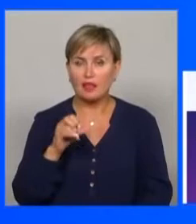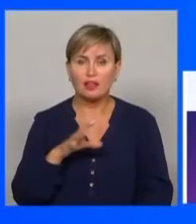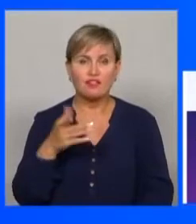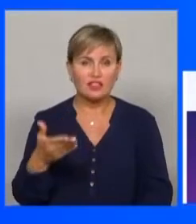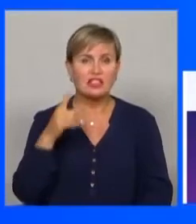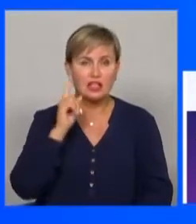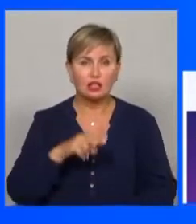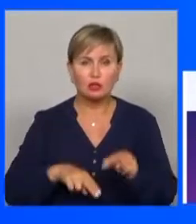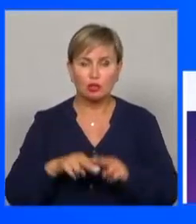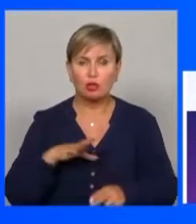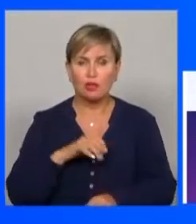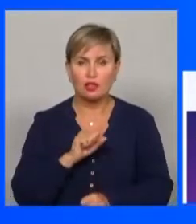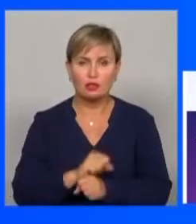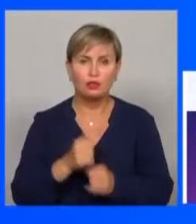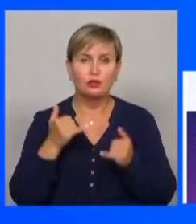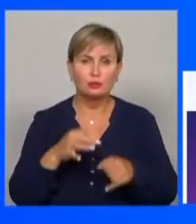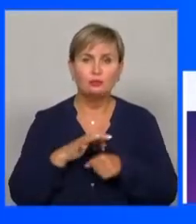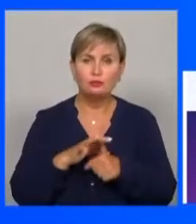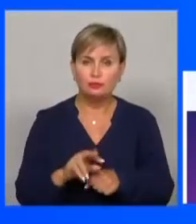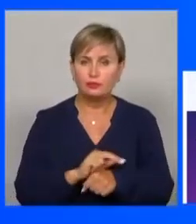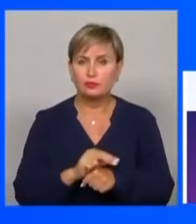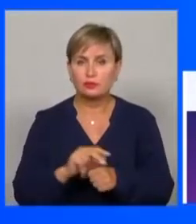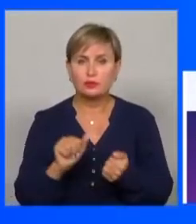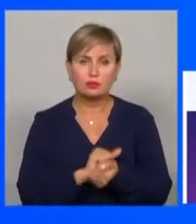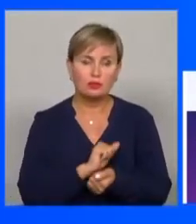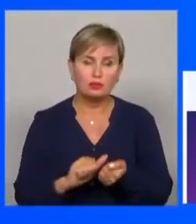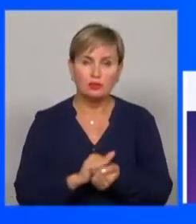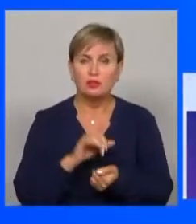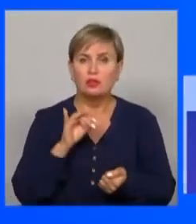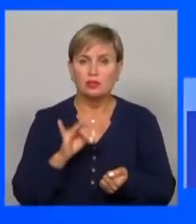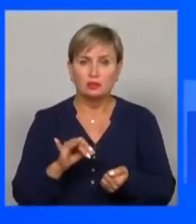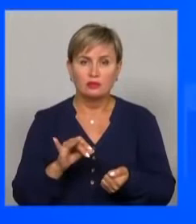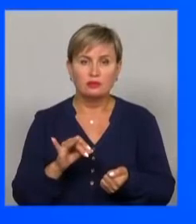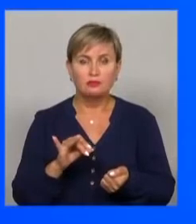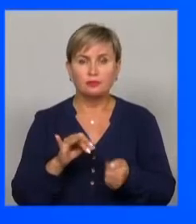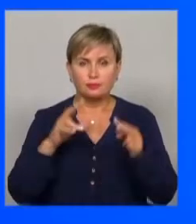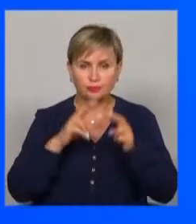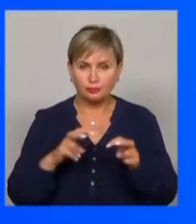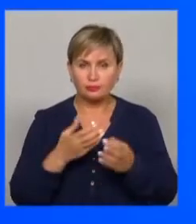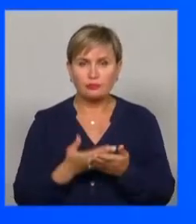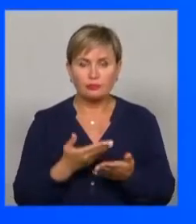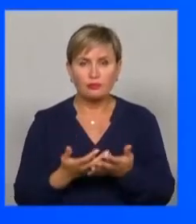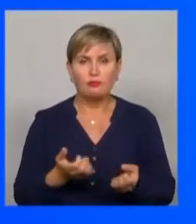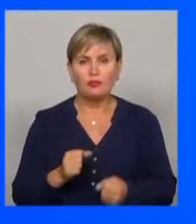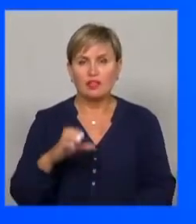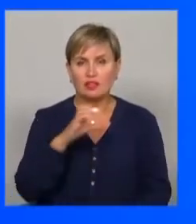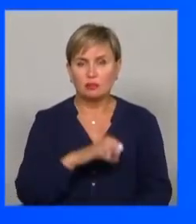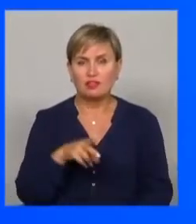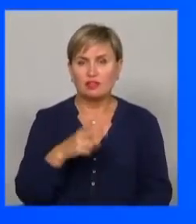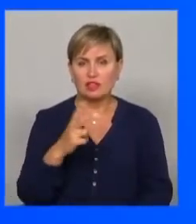остановлена. Сегодня мы проводим корректировку документов и экспертизу мы предполагаем получить в сентябре 2022